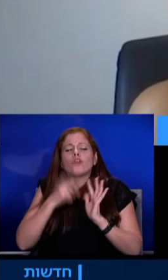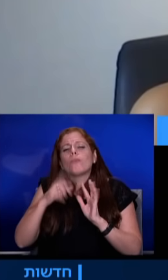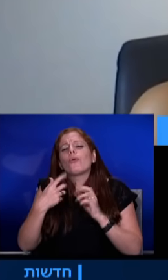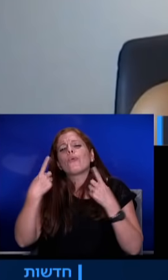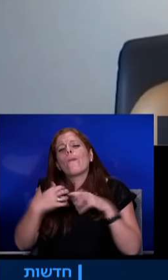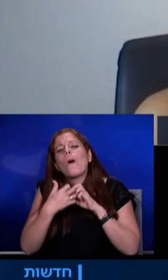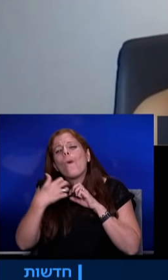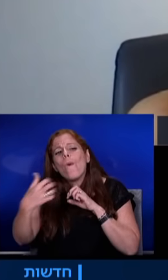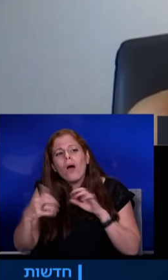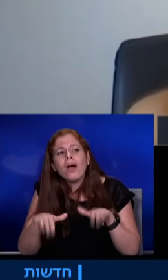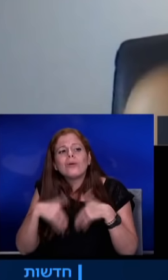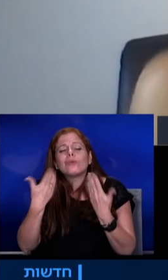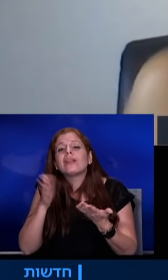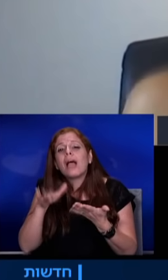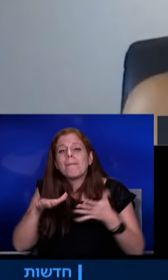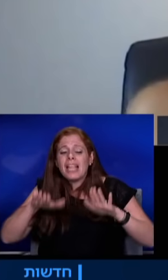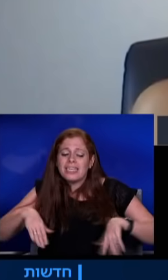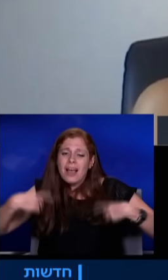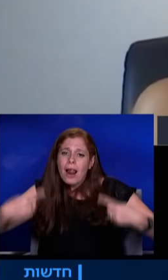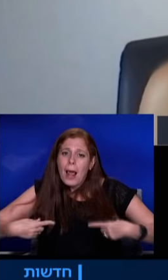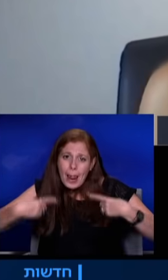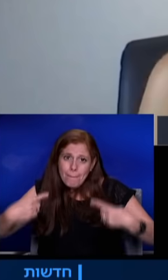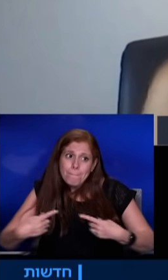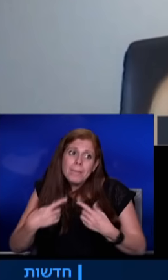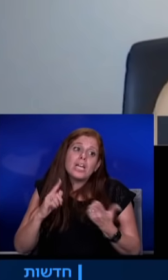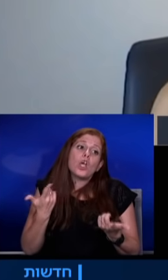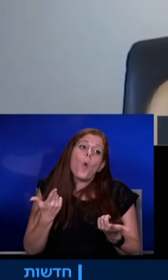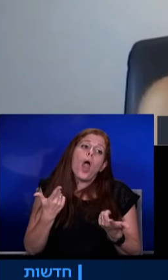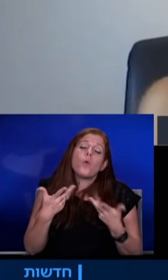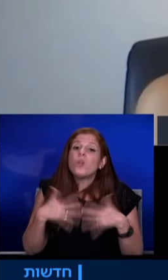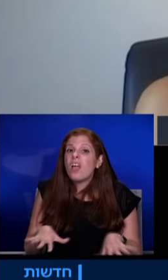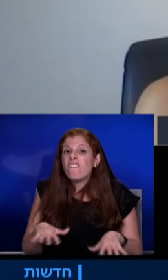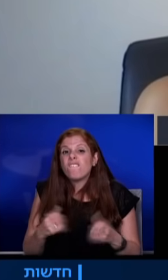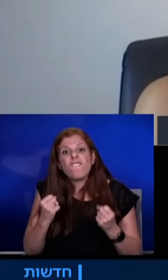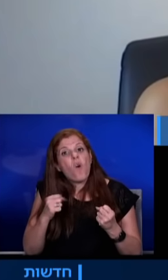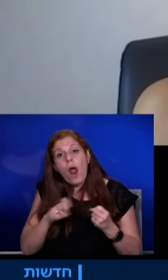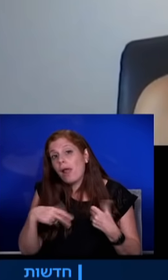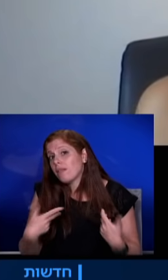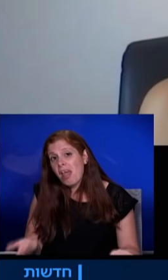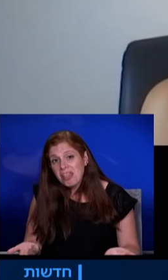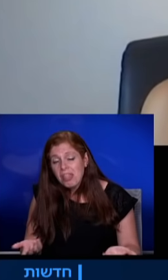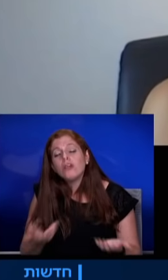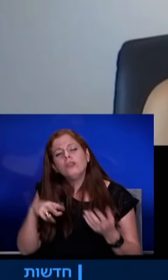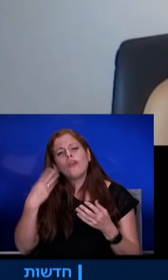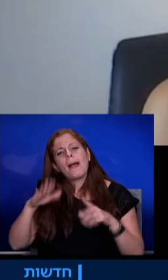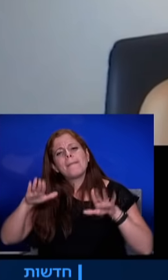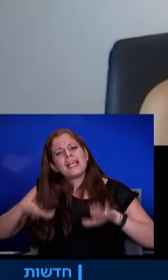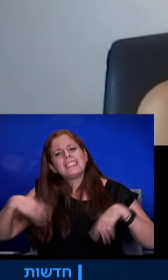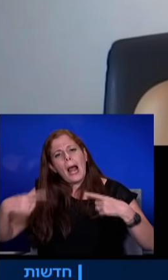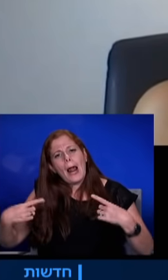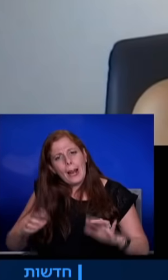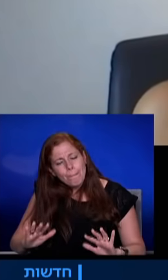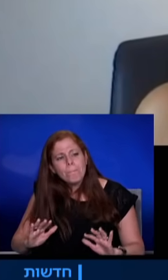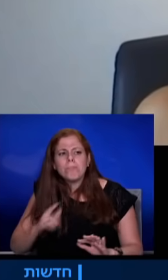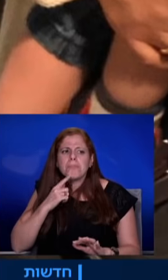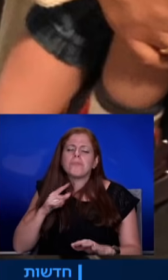ארוך, אני גם נותן את הכיסא גלגלים, כי אולי איתן יתעייף ולא יהיה לו כוח ללכת יותר, שיהיה להם גם את הכיסא גלגלים,